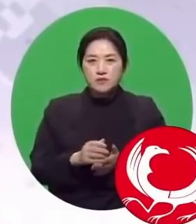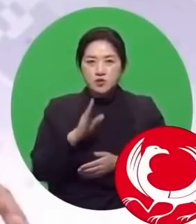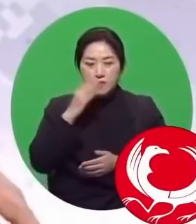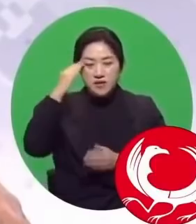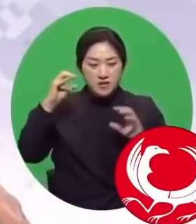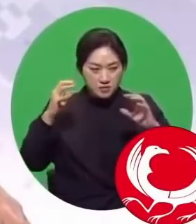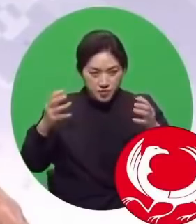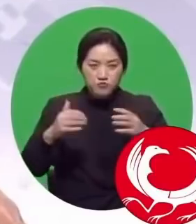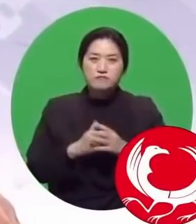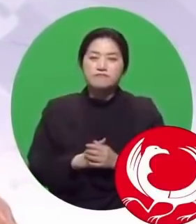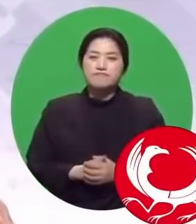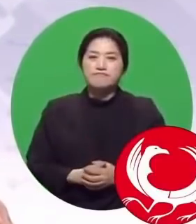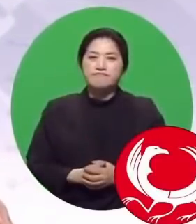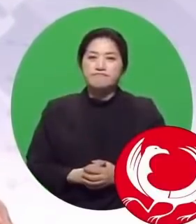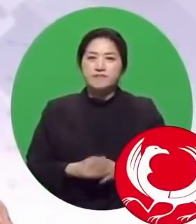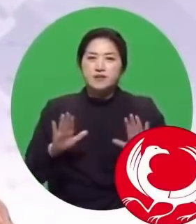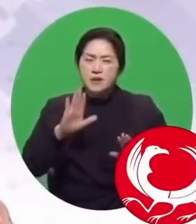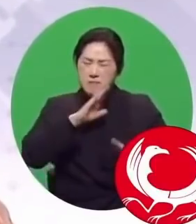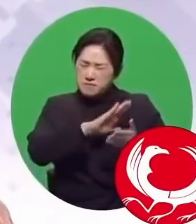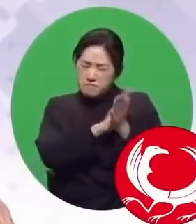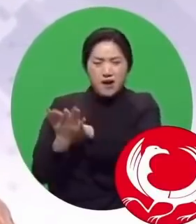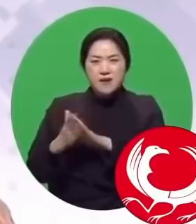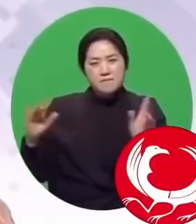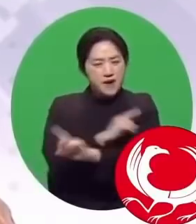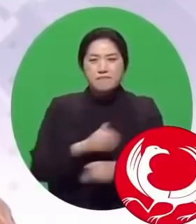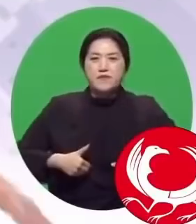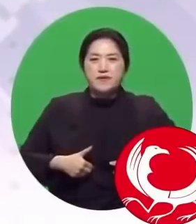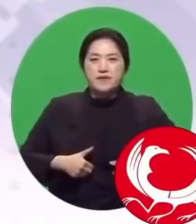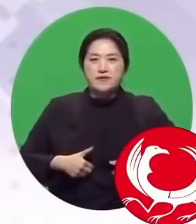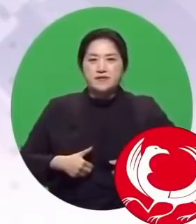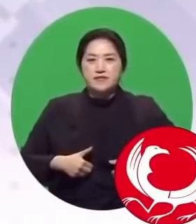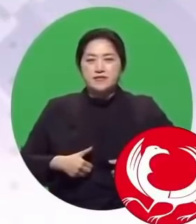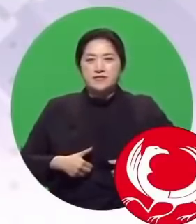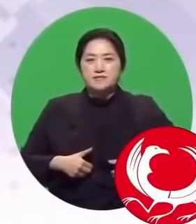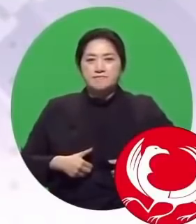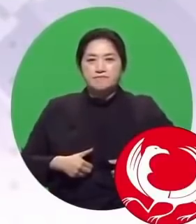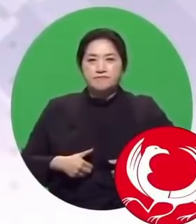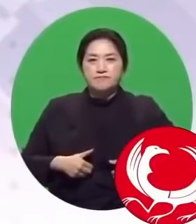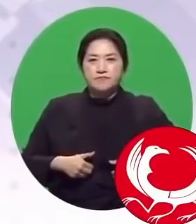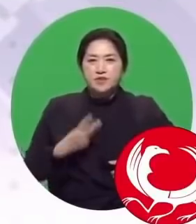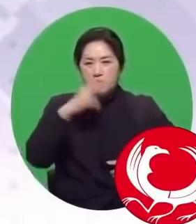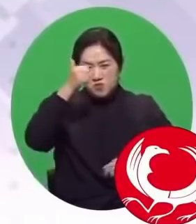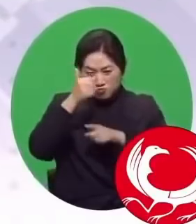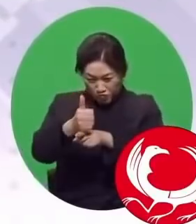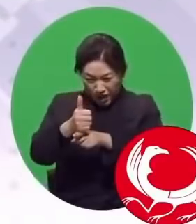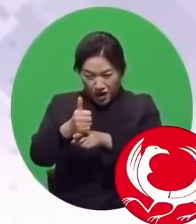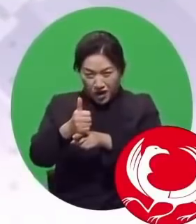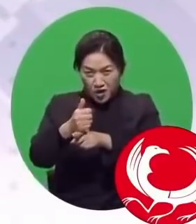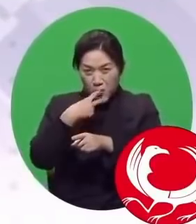정말 우리 대한민국 이번에 바꿔야 됩니다. 이게 검찰 수사를 하니까